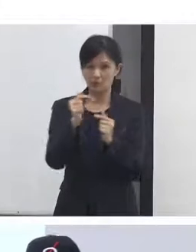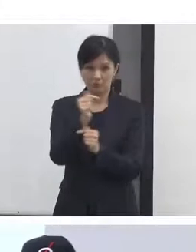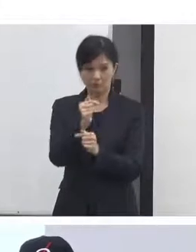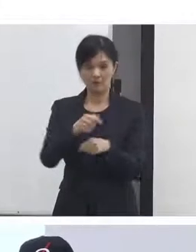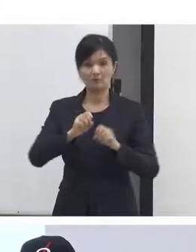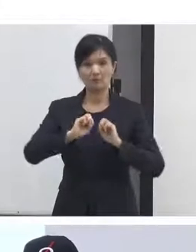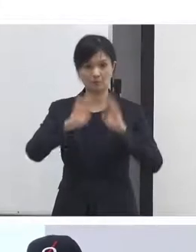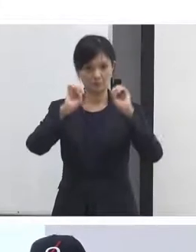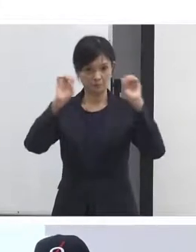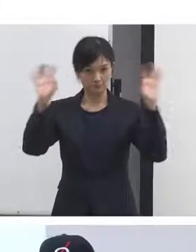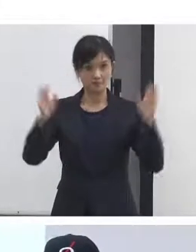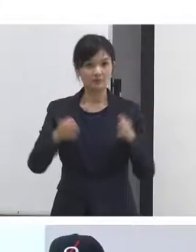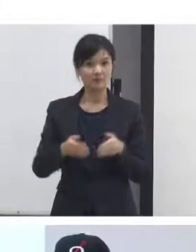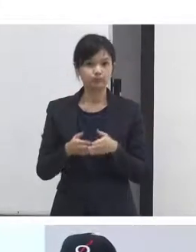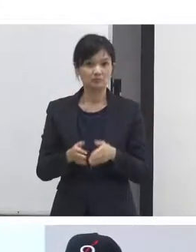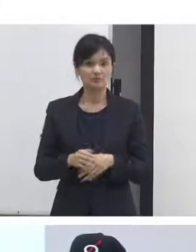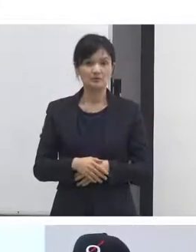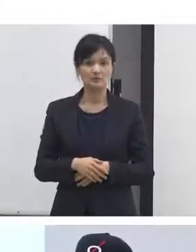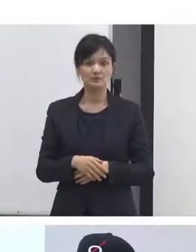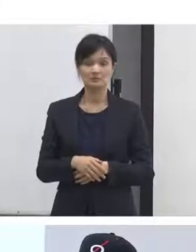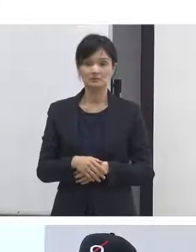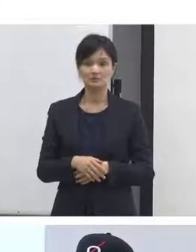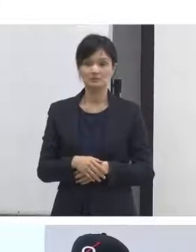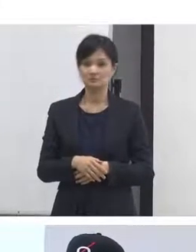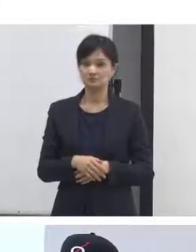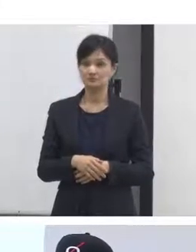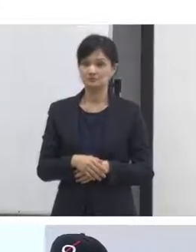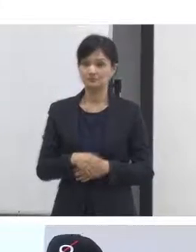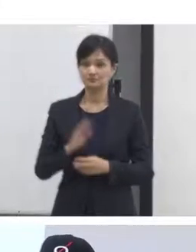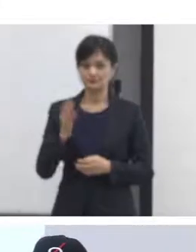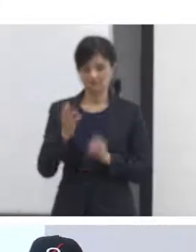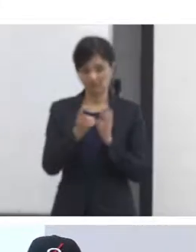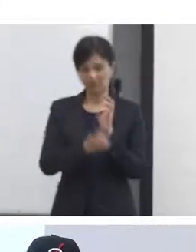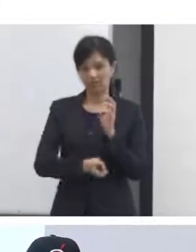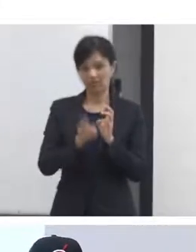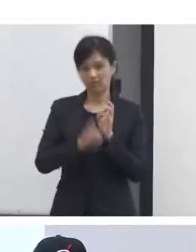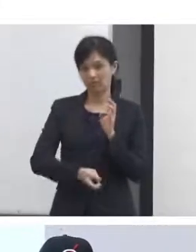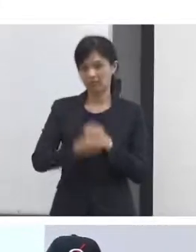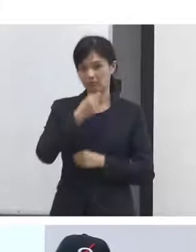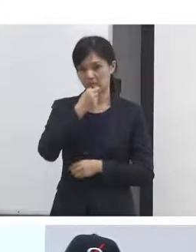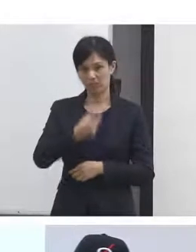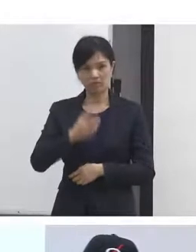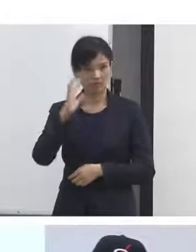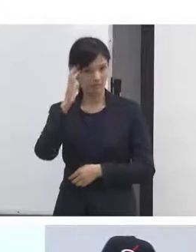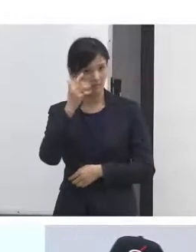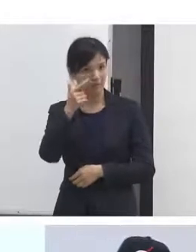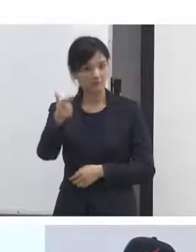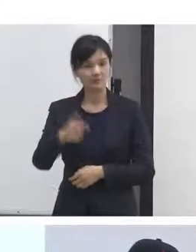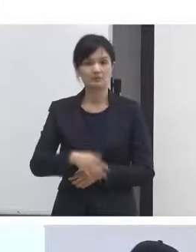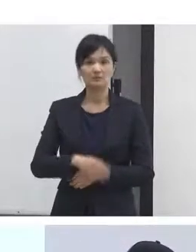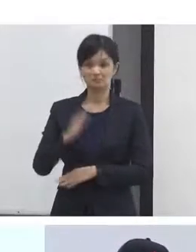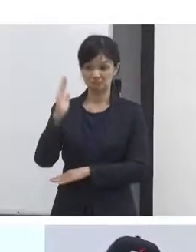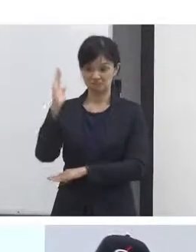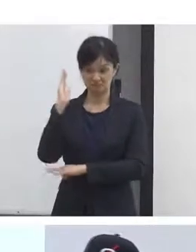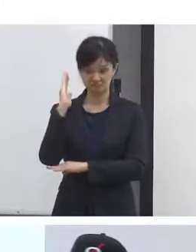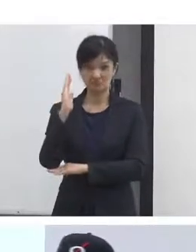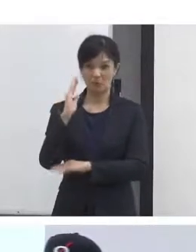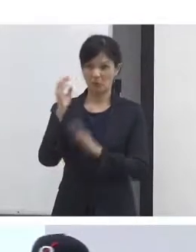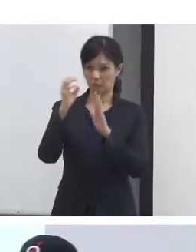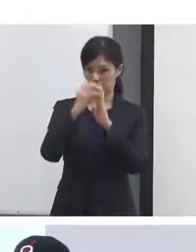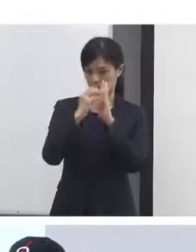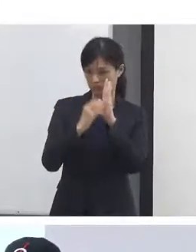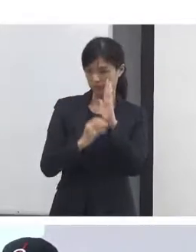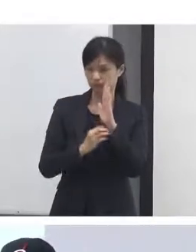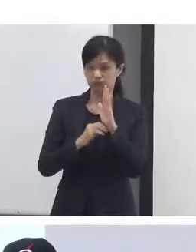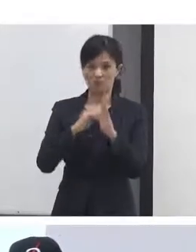其实某些情况就阻碍了让他资讯简化的过程。所以很多政府要提供你的资讯，他都会把所有的字全部都刻进